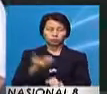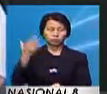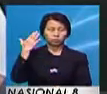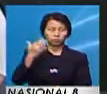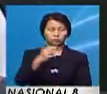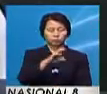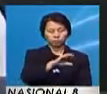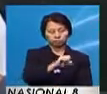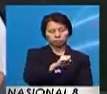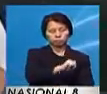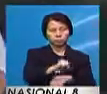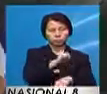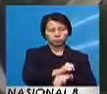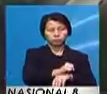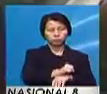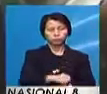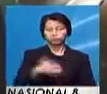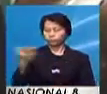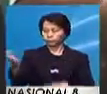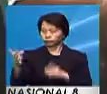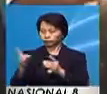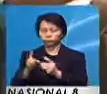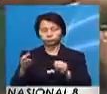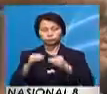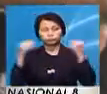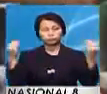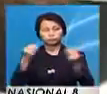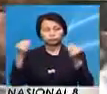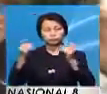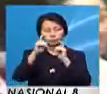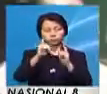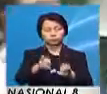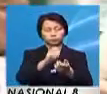Singapura. Zainal ditemui pada Majlis